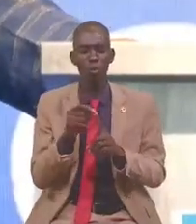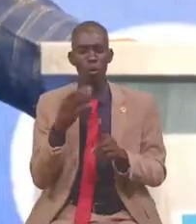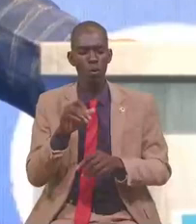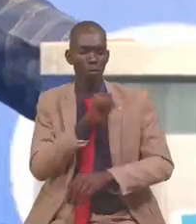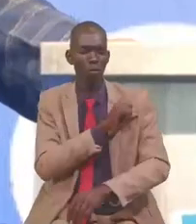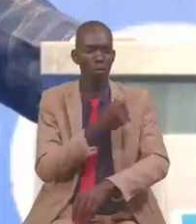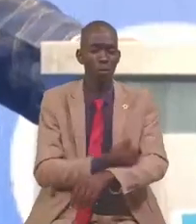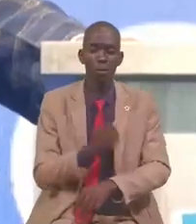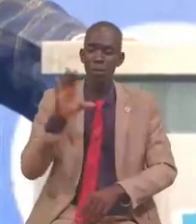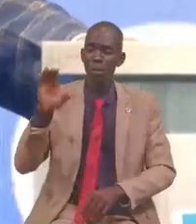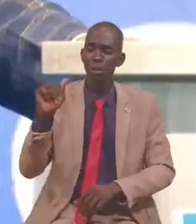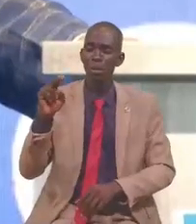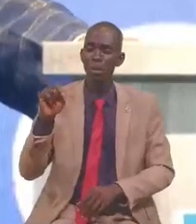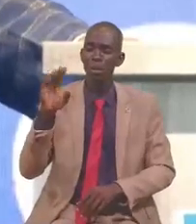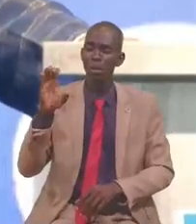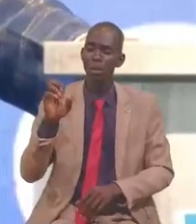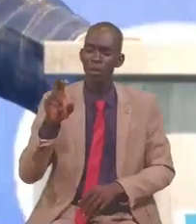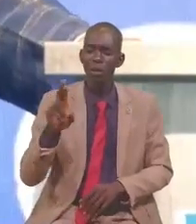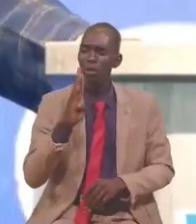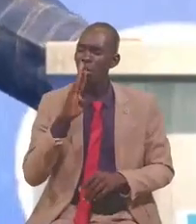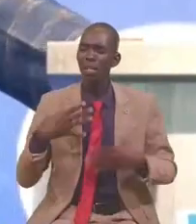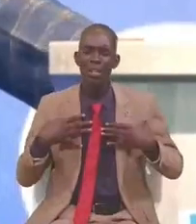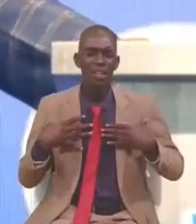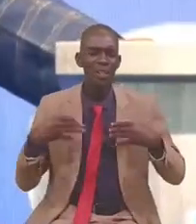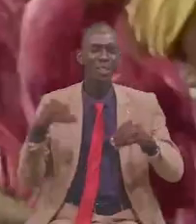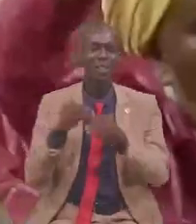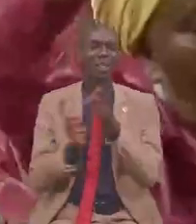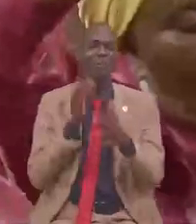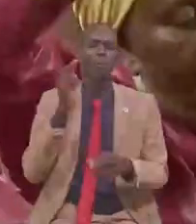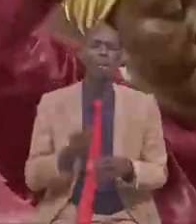d'autorité. Cancer, sois guéri au nom de Jésus-Christ.